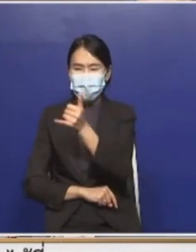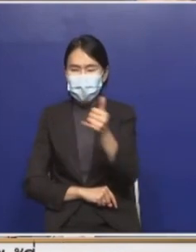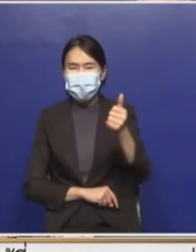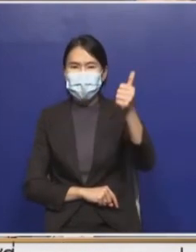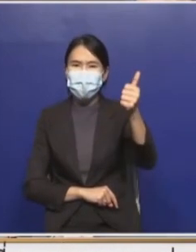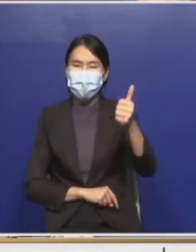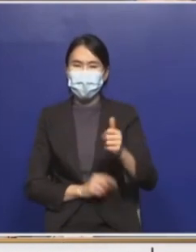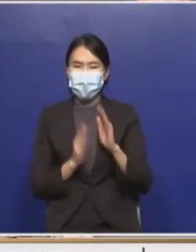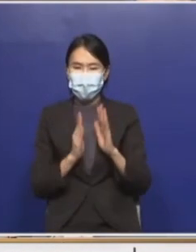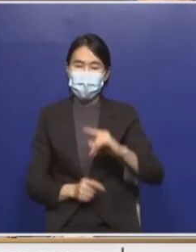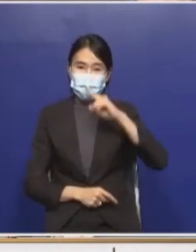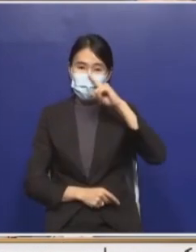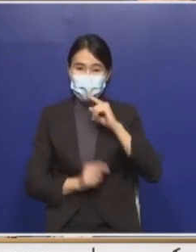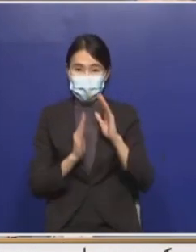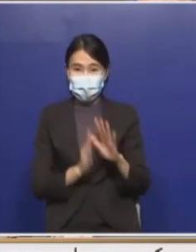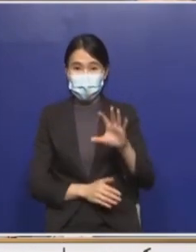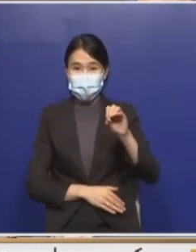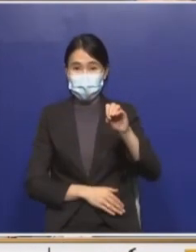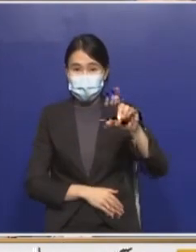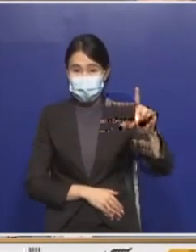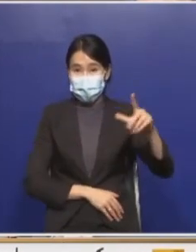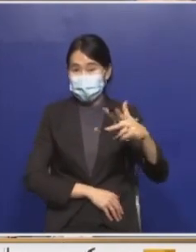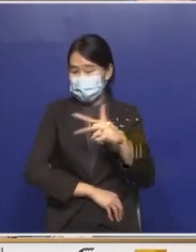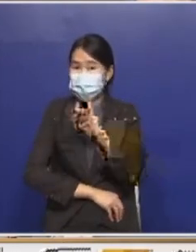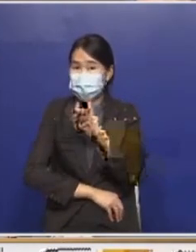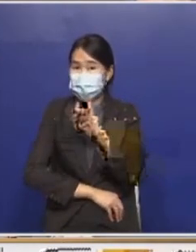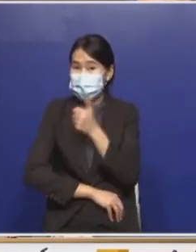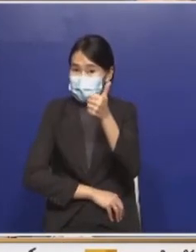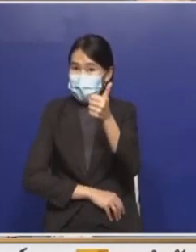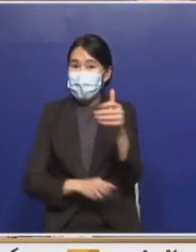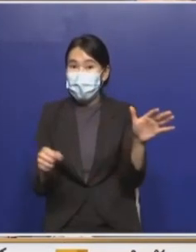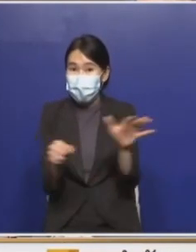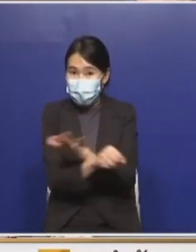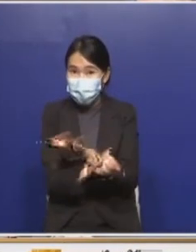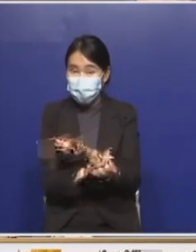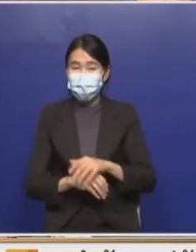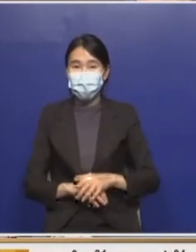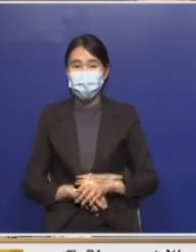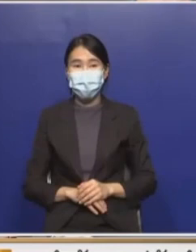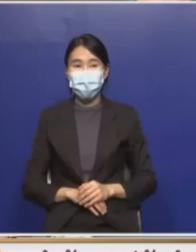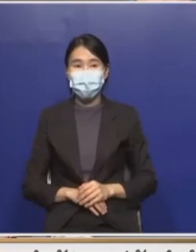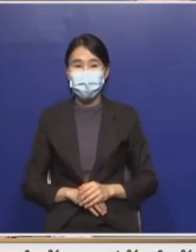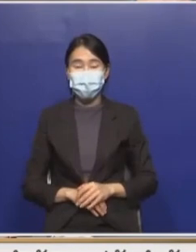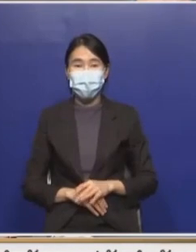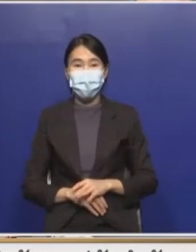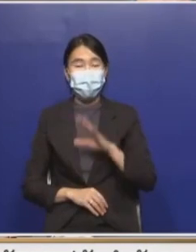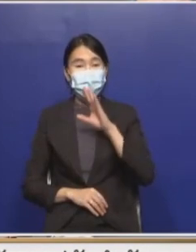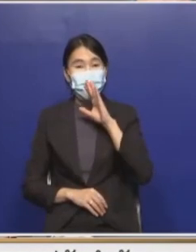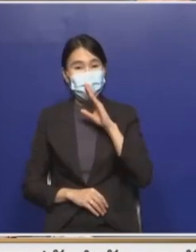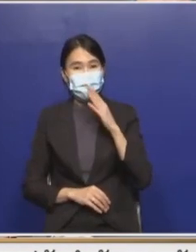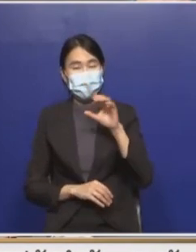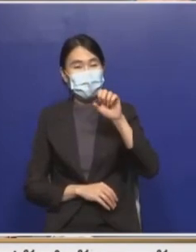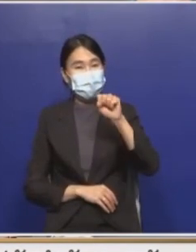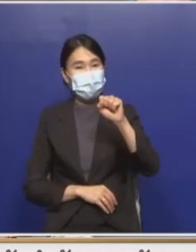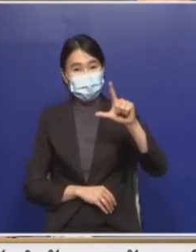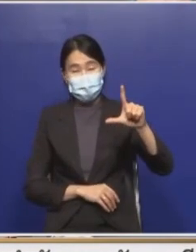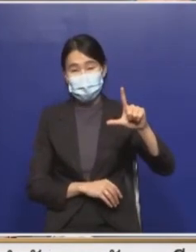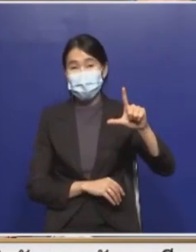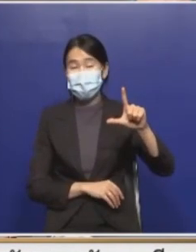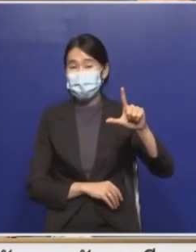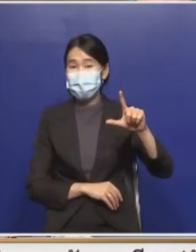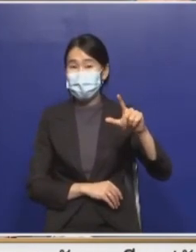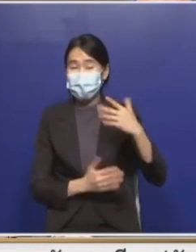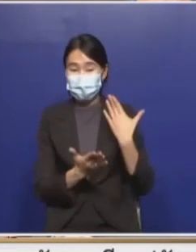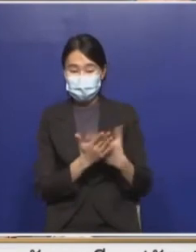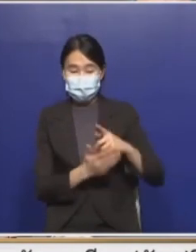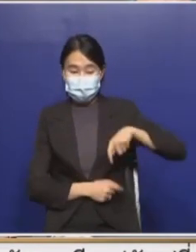พฉีดคนไทย50ล้านคนให้ครบแสนที่2จ่าย